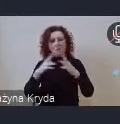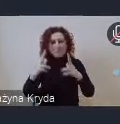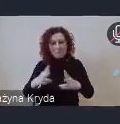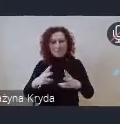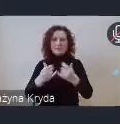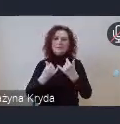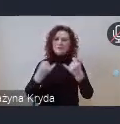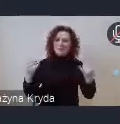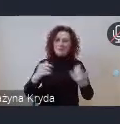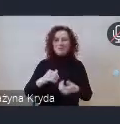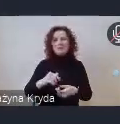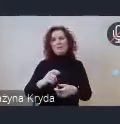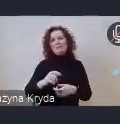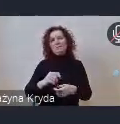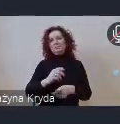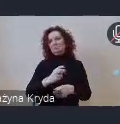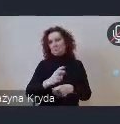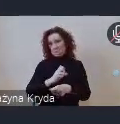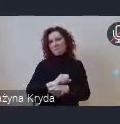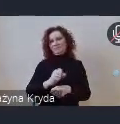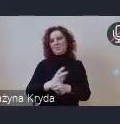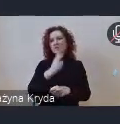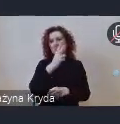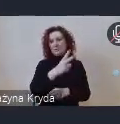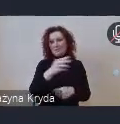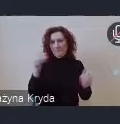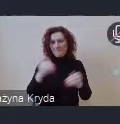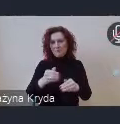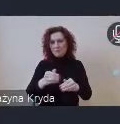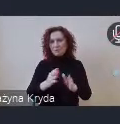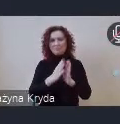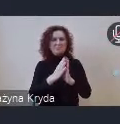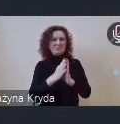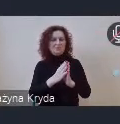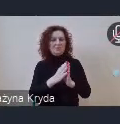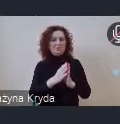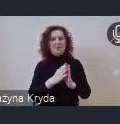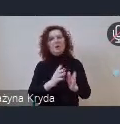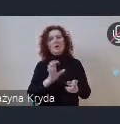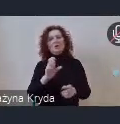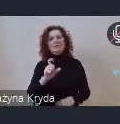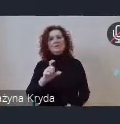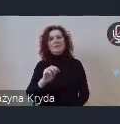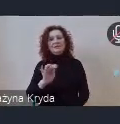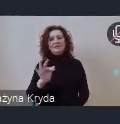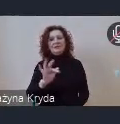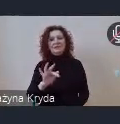jednostki certyfikującej wystąpić o to by was zbadała i wam przyznała certyfikat dostępności